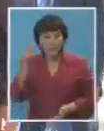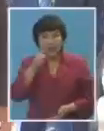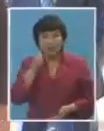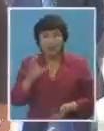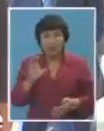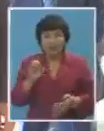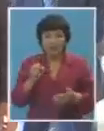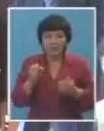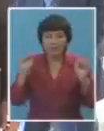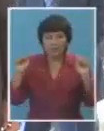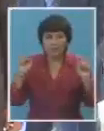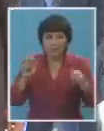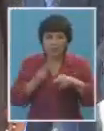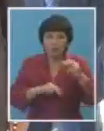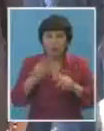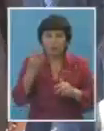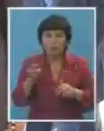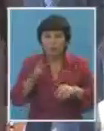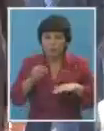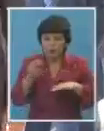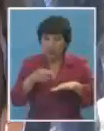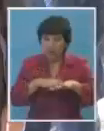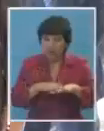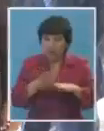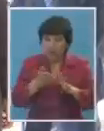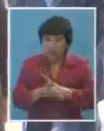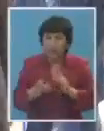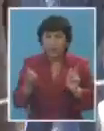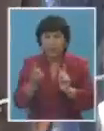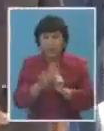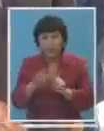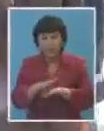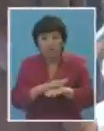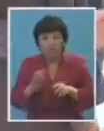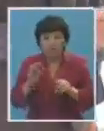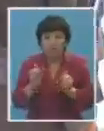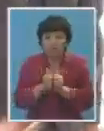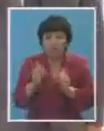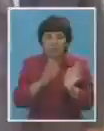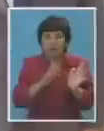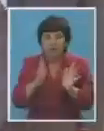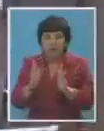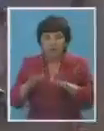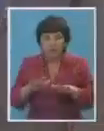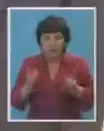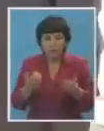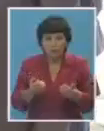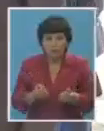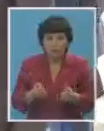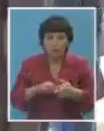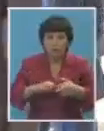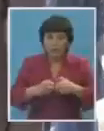стрит воркаут спорт алаңының құрылысына 4 миллион теңге жұмсалды. Есептік кездесуде тұрғындар мешет жанынан саябақ салу туралы ұсыныс білдірген еді.